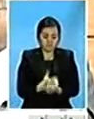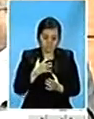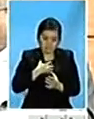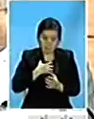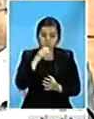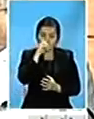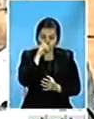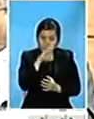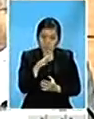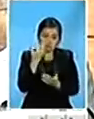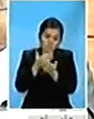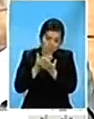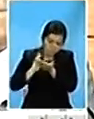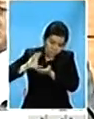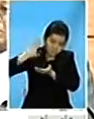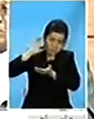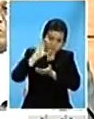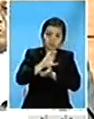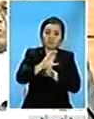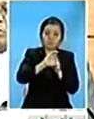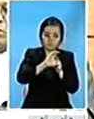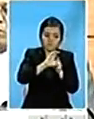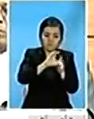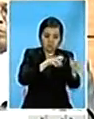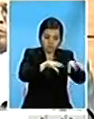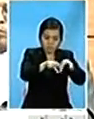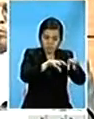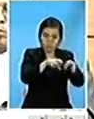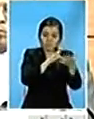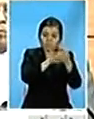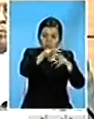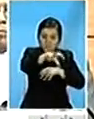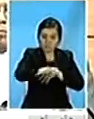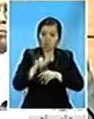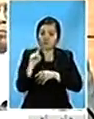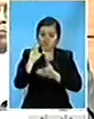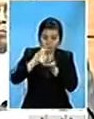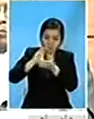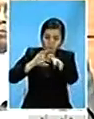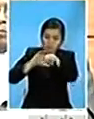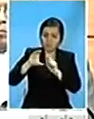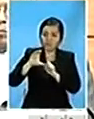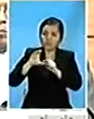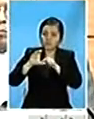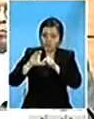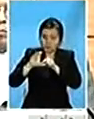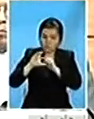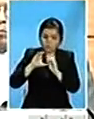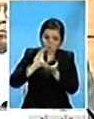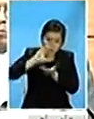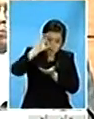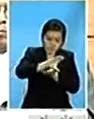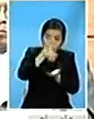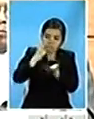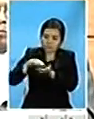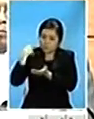าเงินที่จะเอามาใช้ในการบริหารบ้านเมืองนั้นมาจากไหนไม่ว่าตอบโจทย์ว่าเงินนั้นจะเก็บจาก